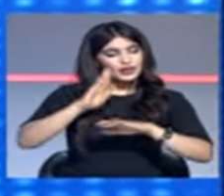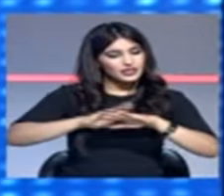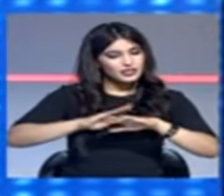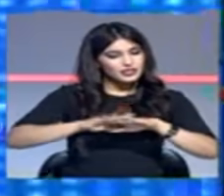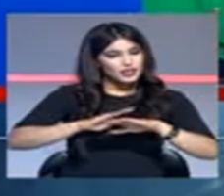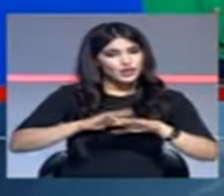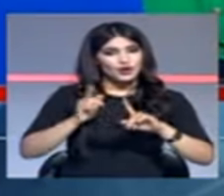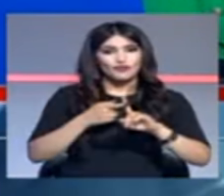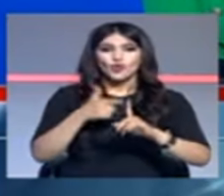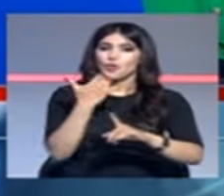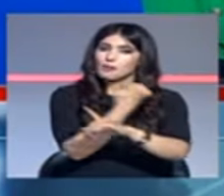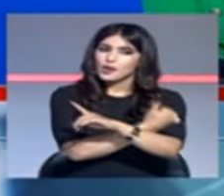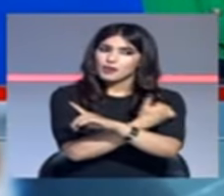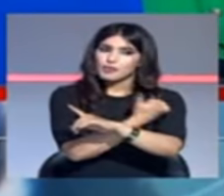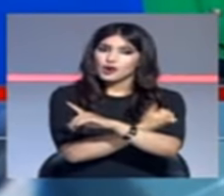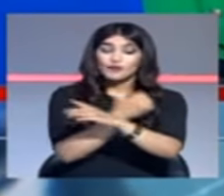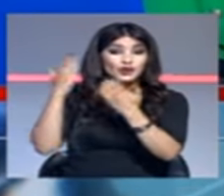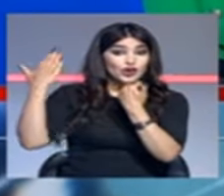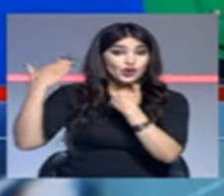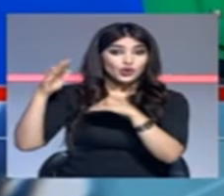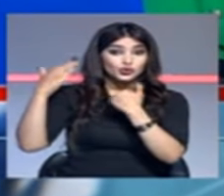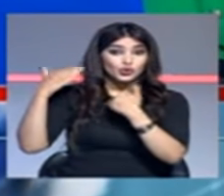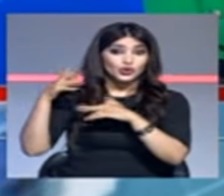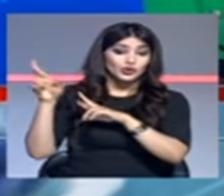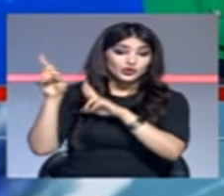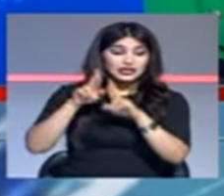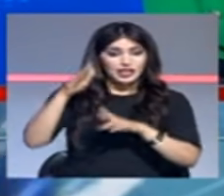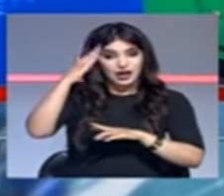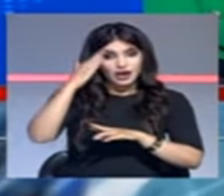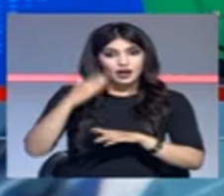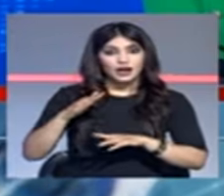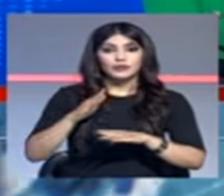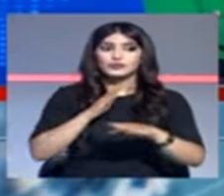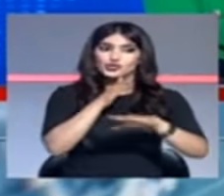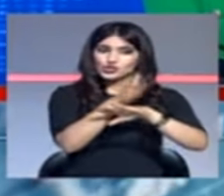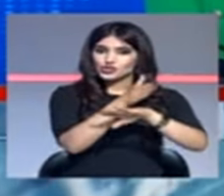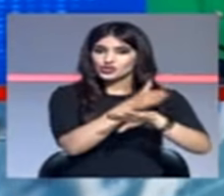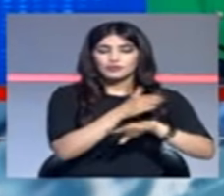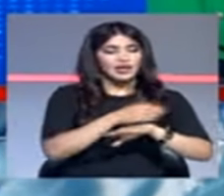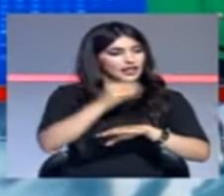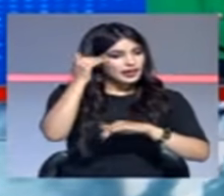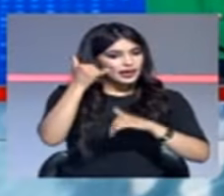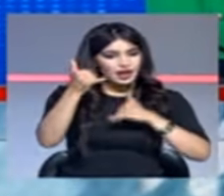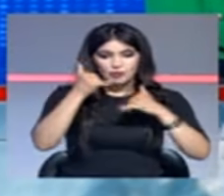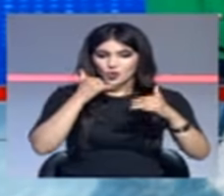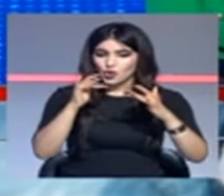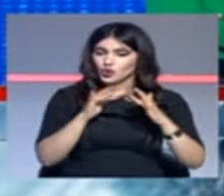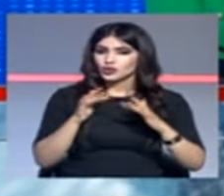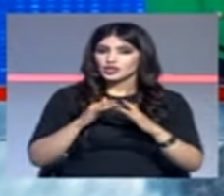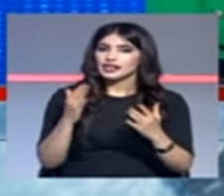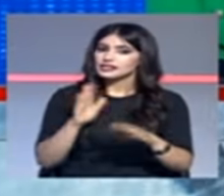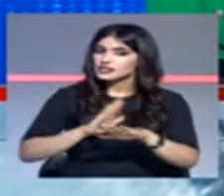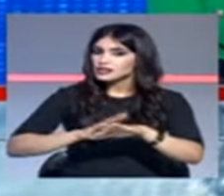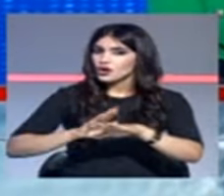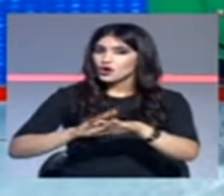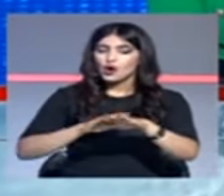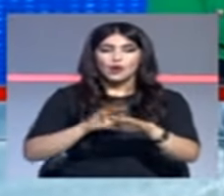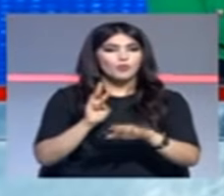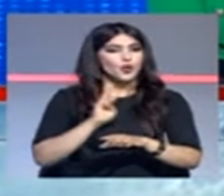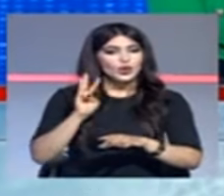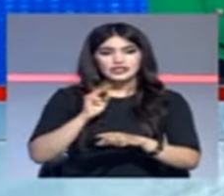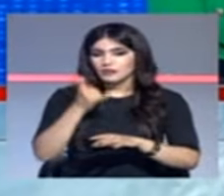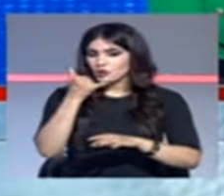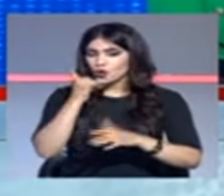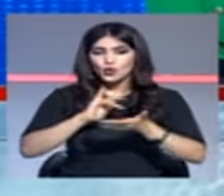لقحوا لقحوا لقحوا واللي عندكم عباد تعرفوهم دوروا عليهم كلموهم بالتليفونات بالواتساب اللي